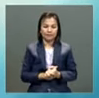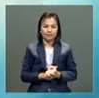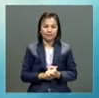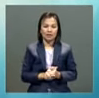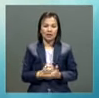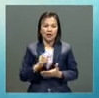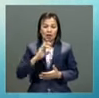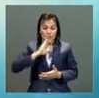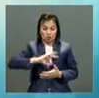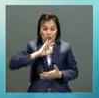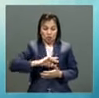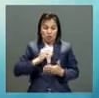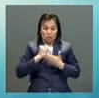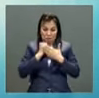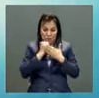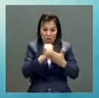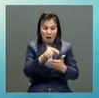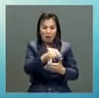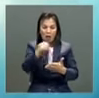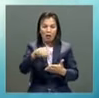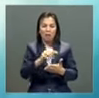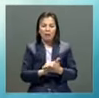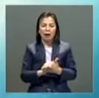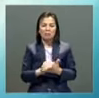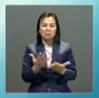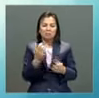ความอุ่นใจเรื่องราวต่างๆมาตรการ